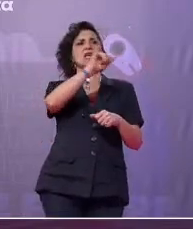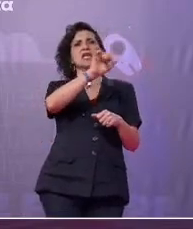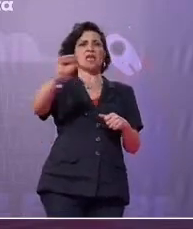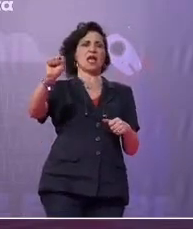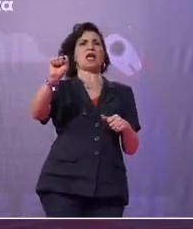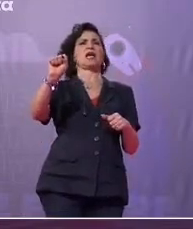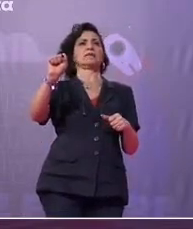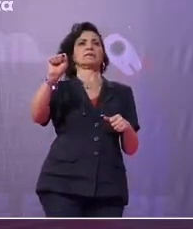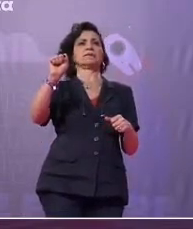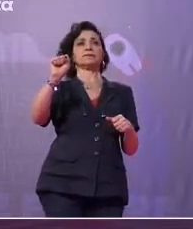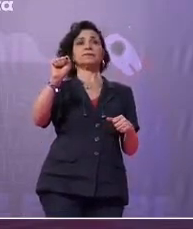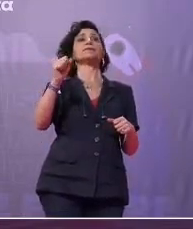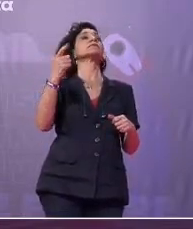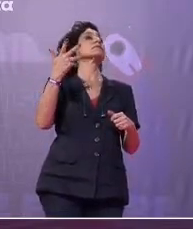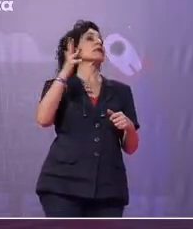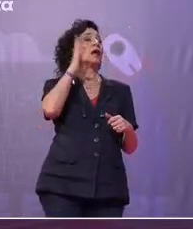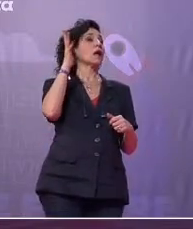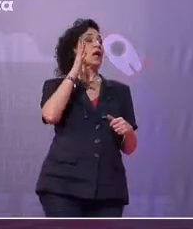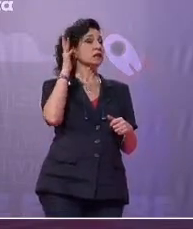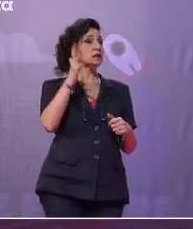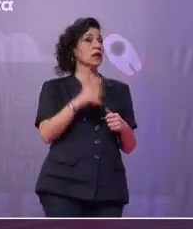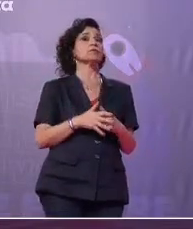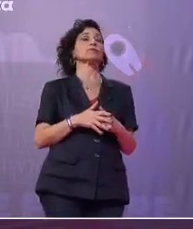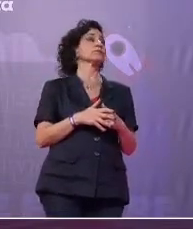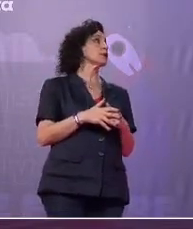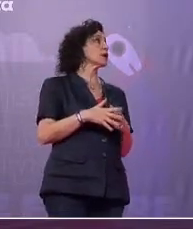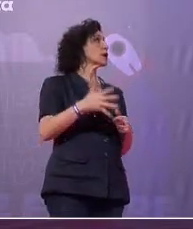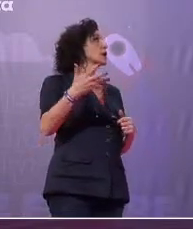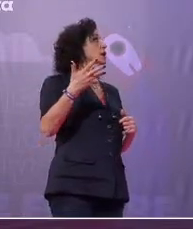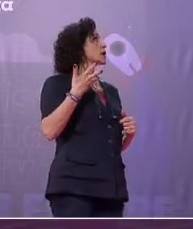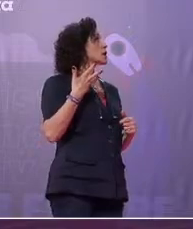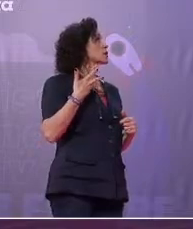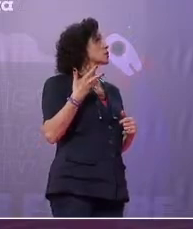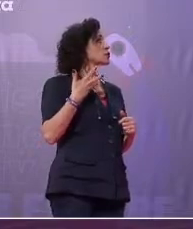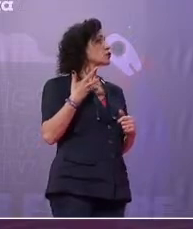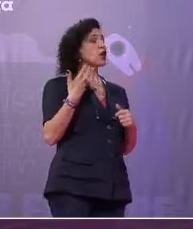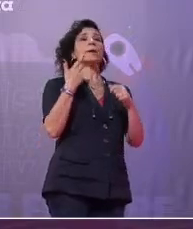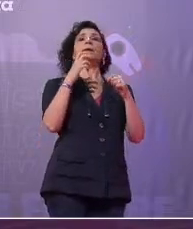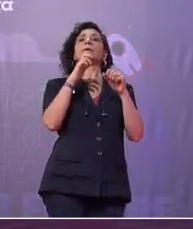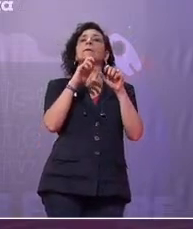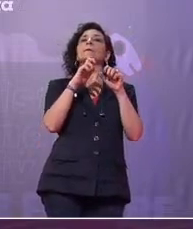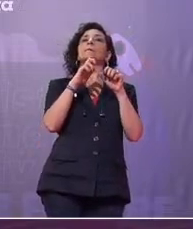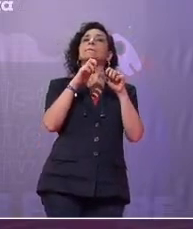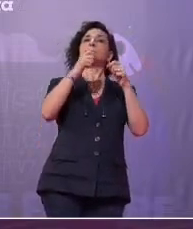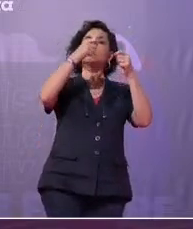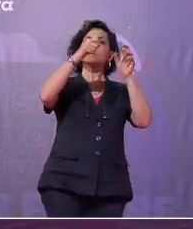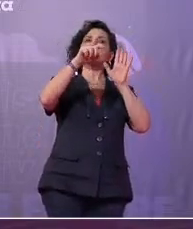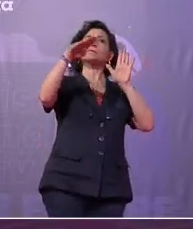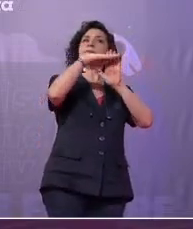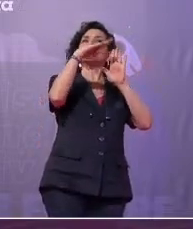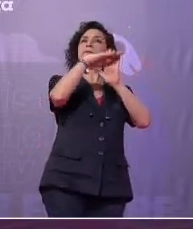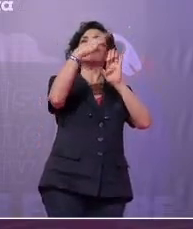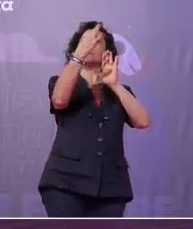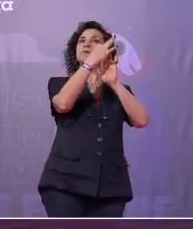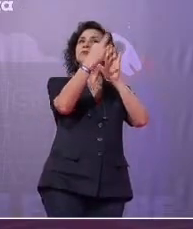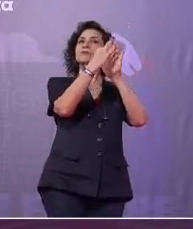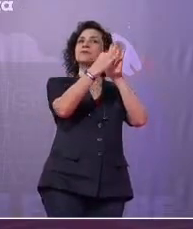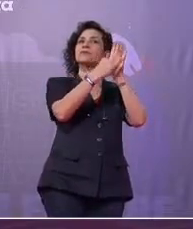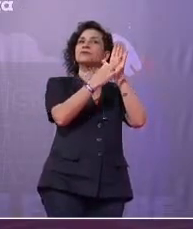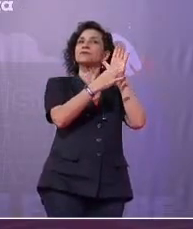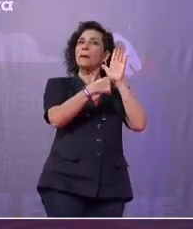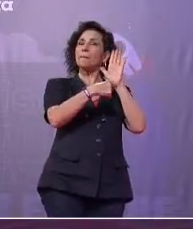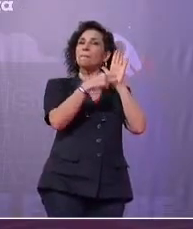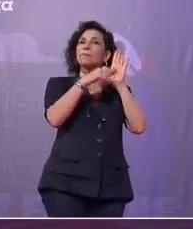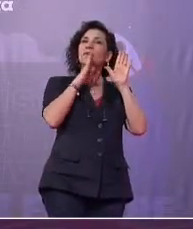artificiale in questo caso per esempio ci sono già degli script che ti aiut B a ottimizzare il feed di Google Eh o